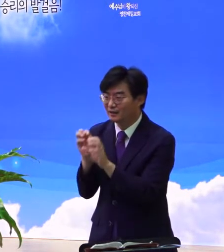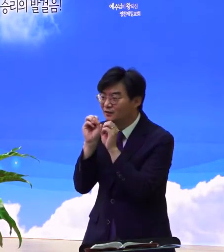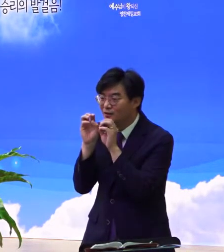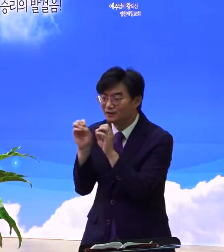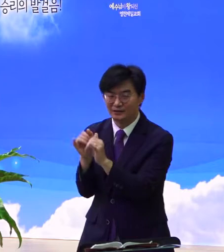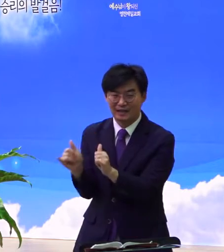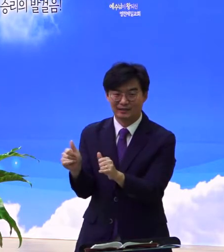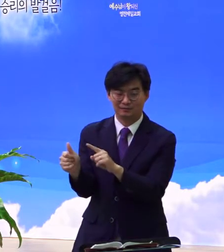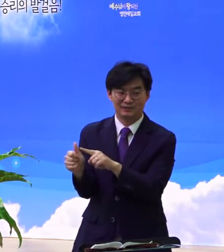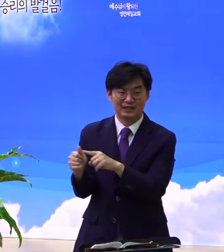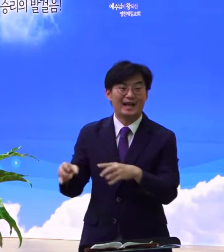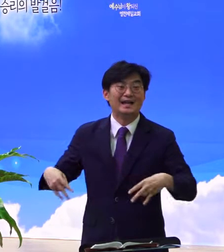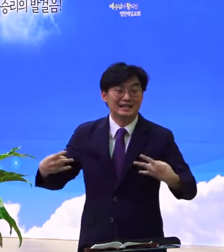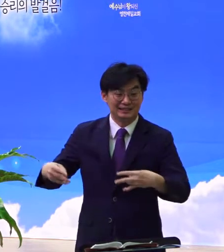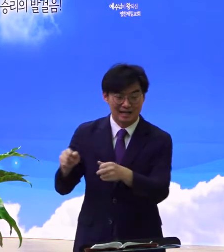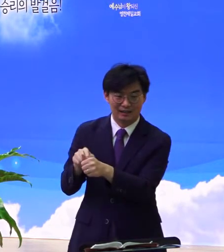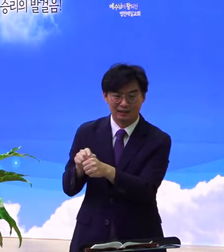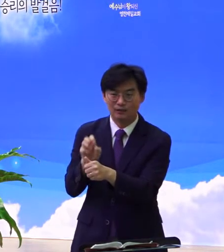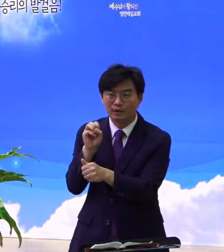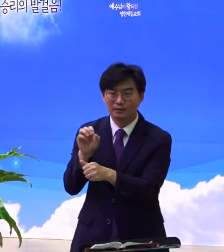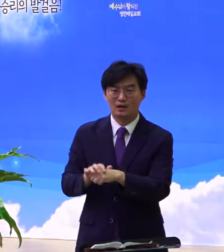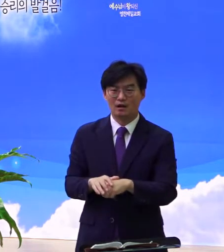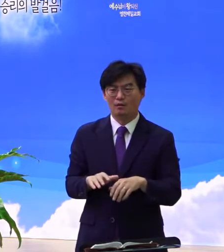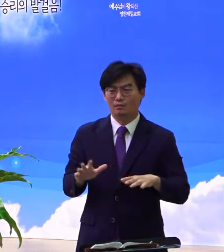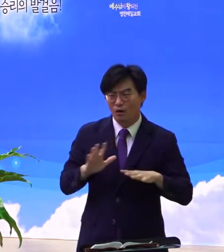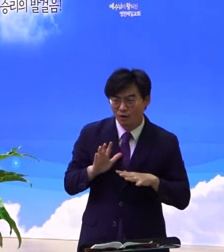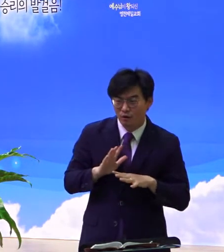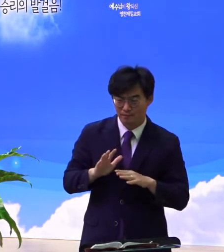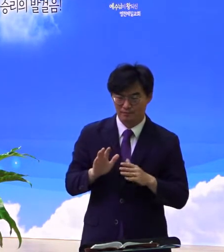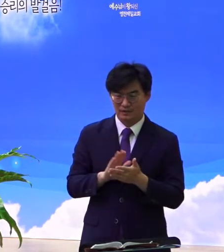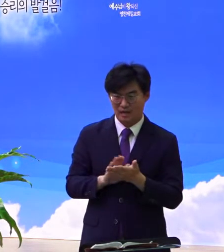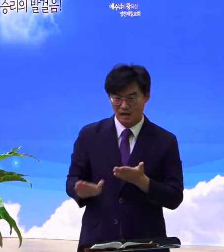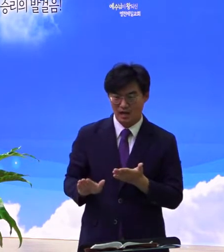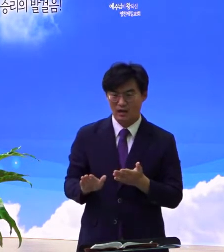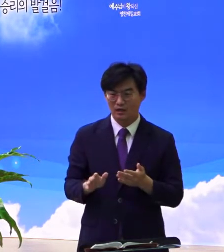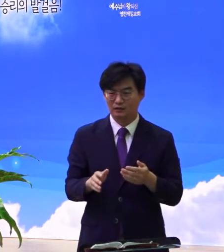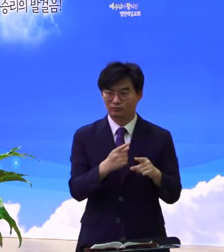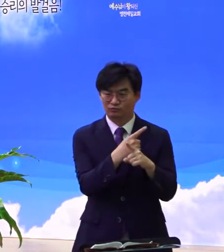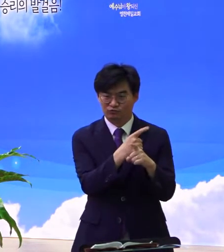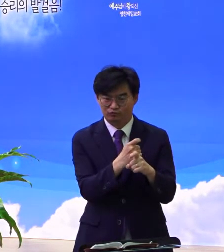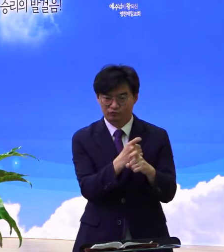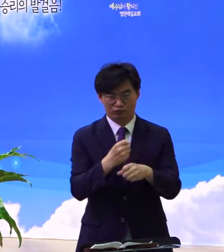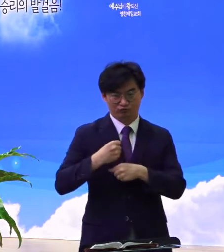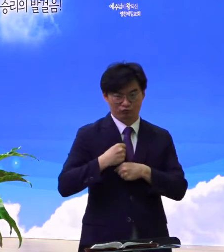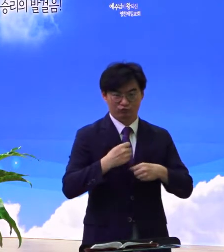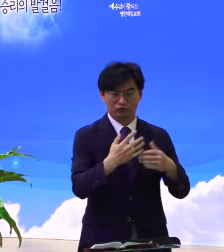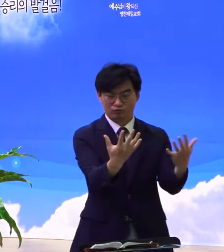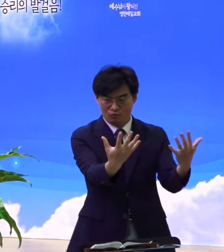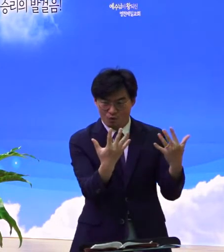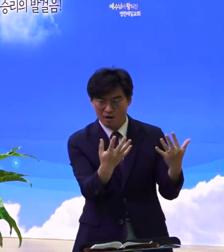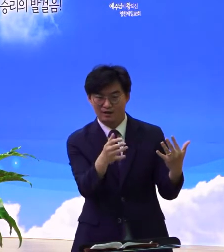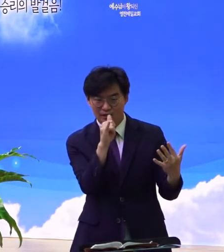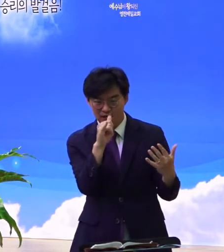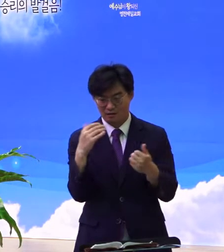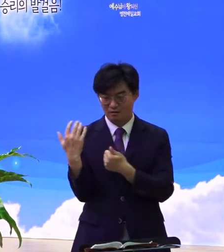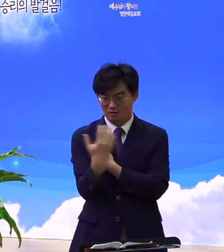했습니다. 두려워서 어찌할 줄 모르고 있는 이 게하시라고 하는 청년에게